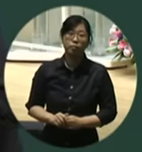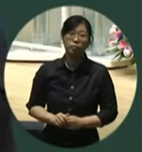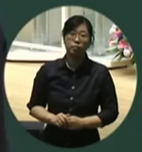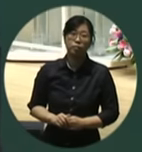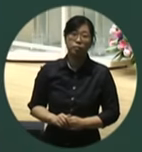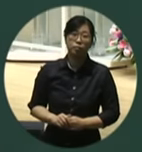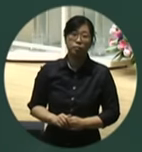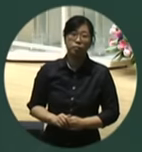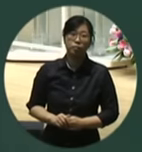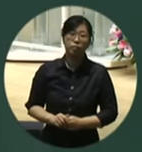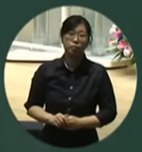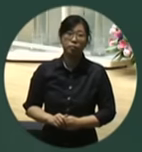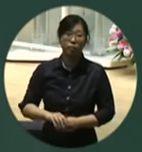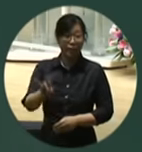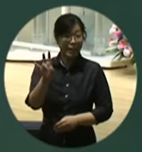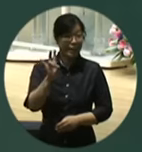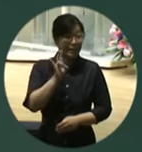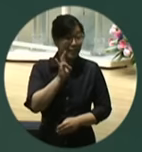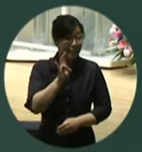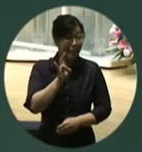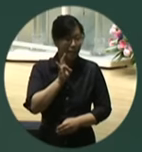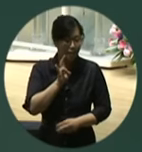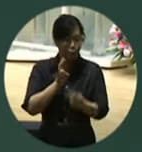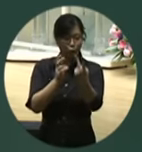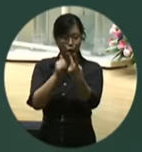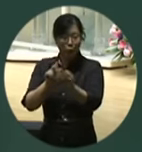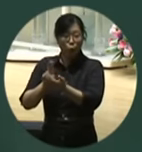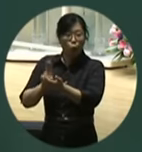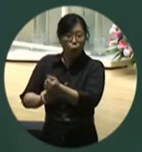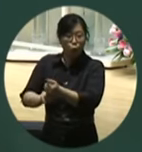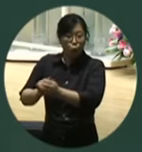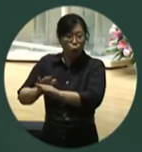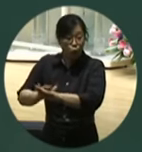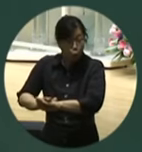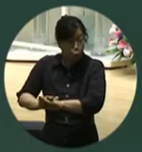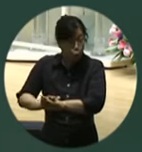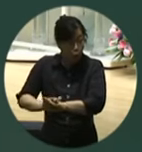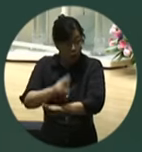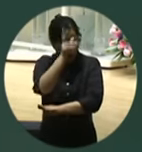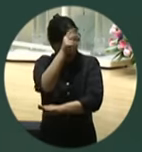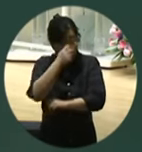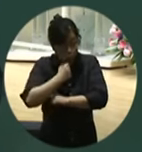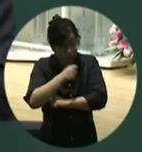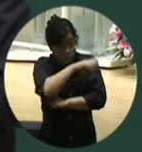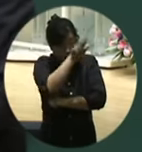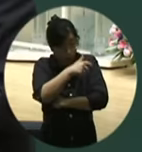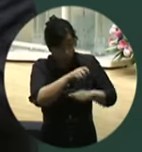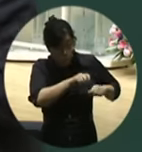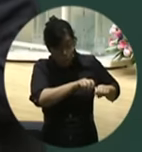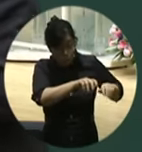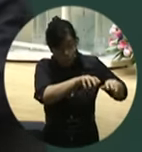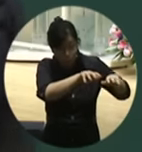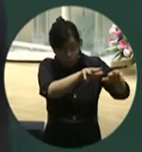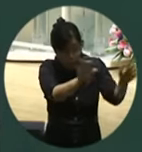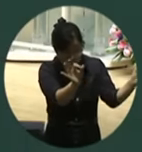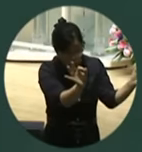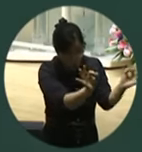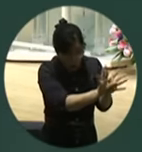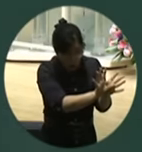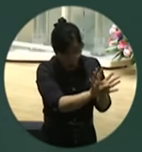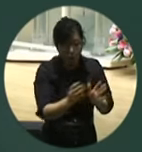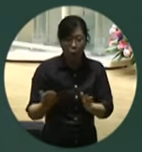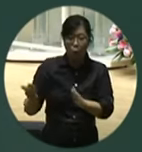난 뒤에 정탐꾼에게 들려준 소식입니다. And after Rahab hid the spies, this is the news that Rahab relayed to the